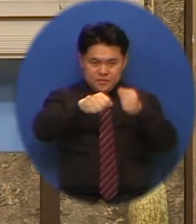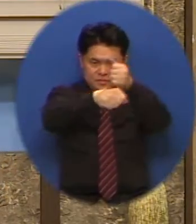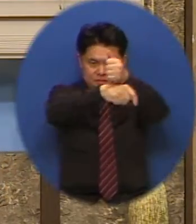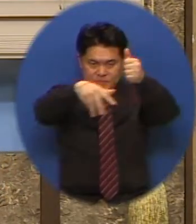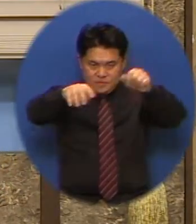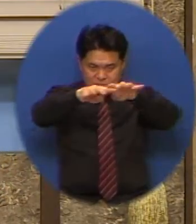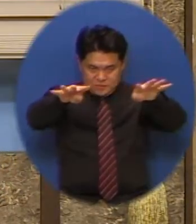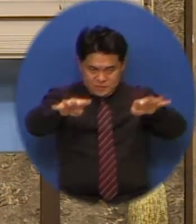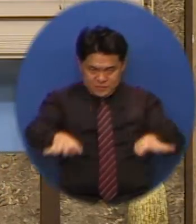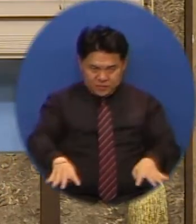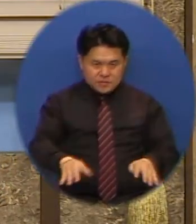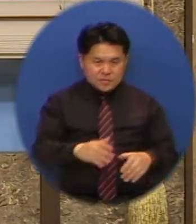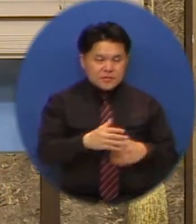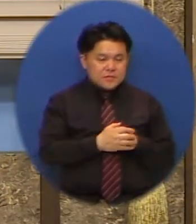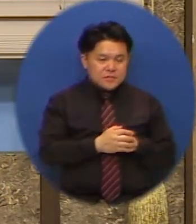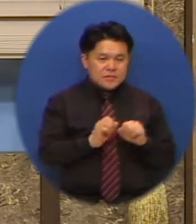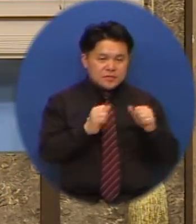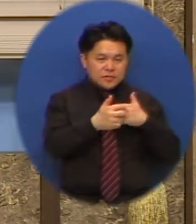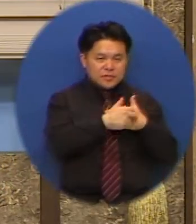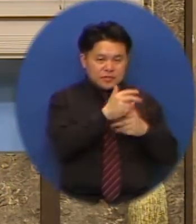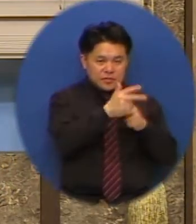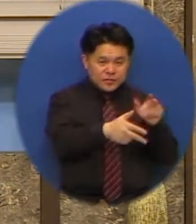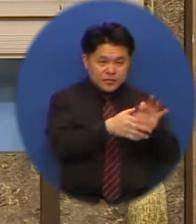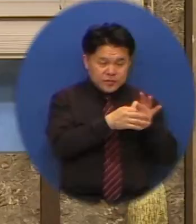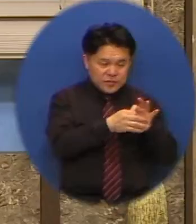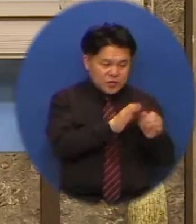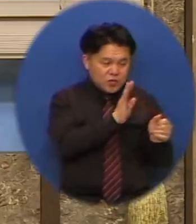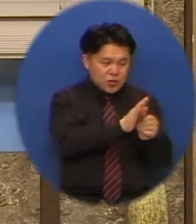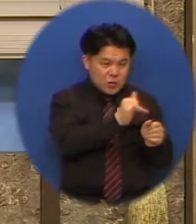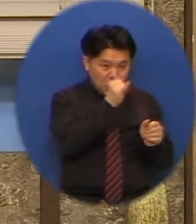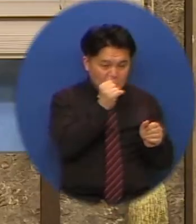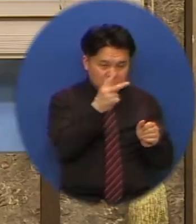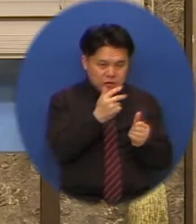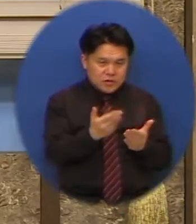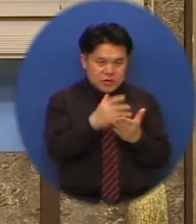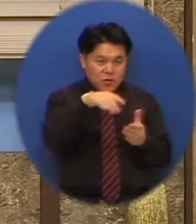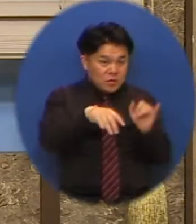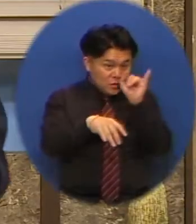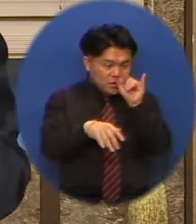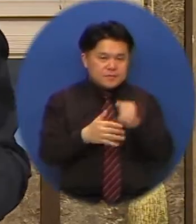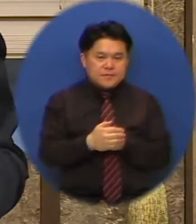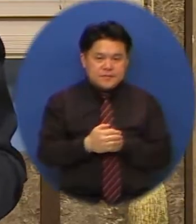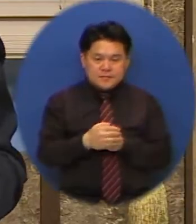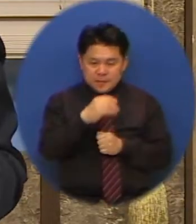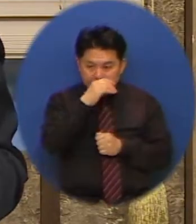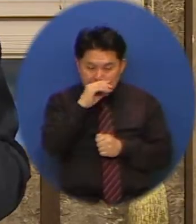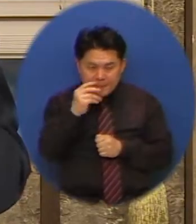지원 네. 육성하는 게 들어있고 네. 보건 산업 진흥원이라는 것도 만들고 이런 네. 게 돼 있어요. 네. 근데